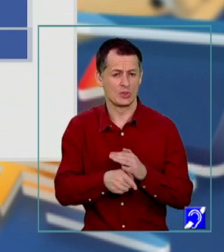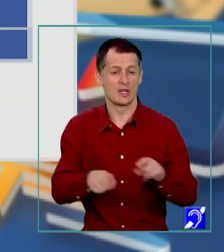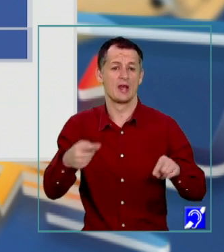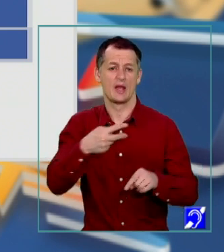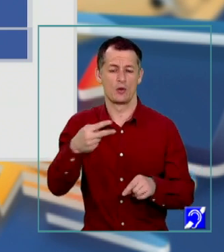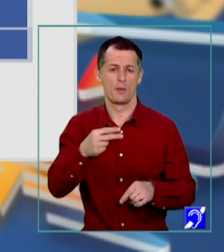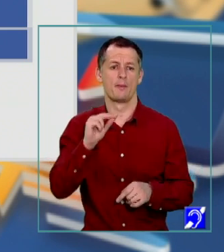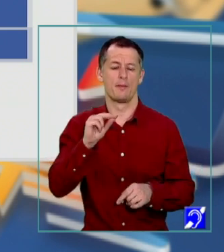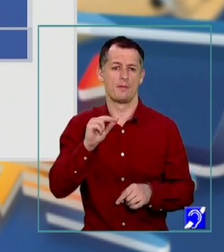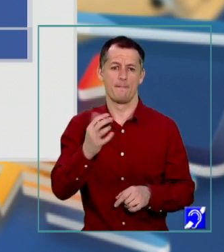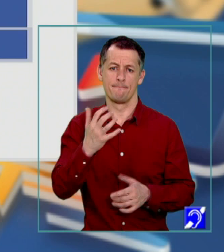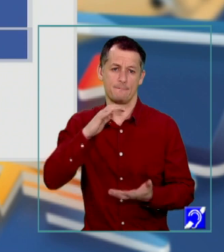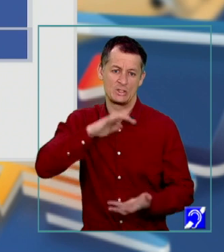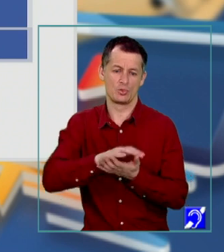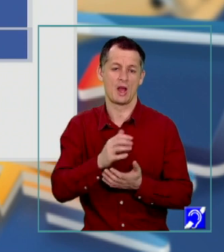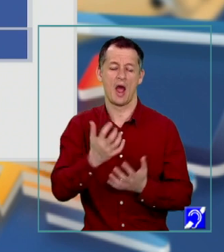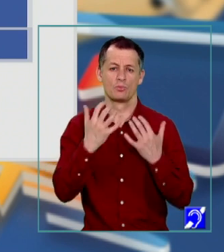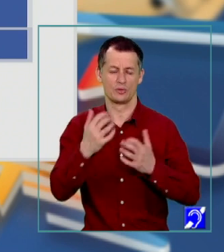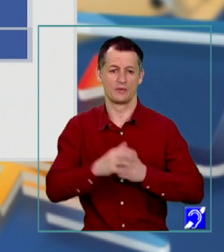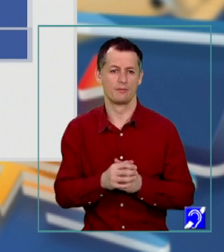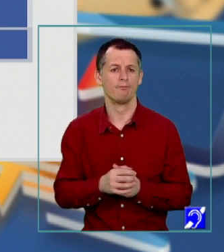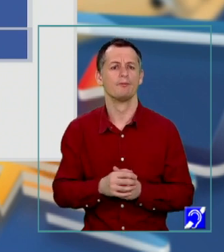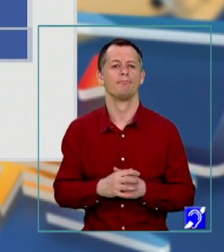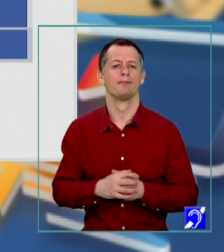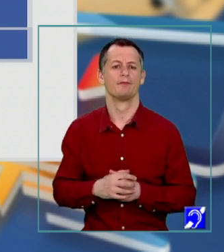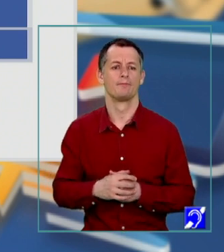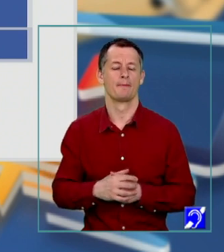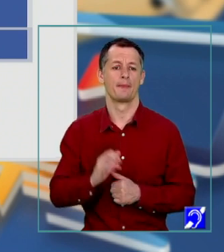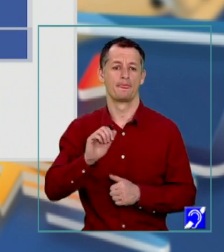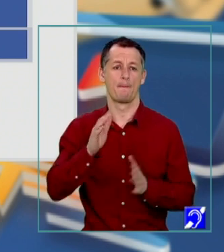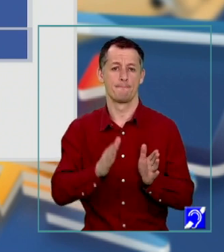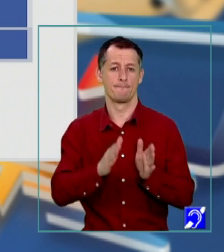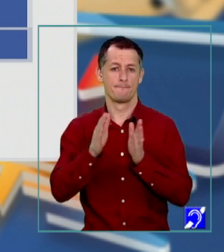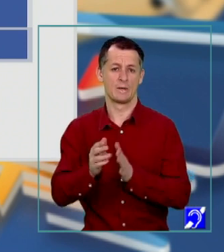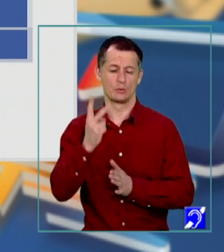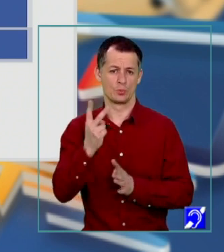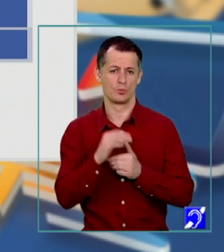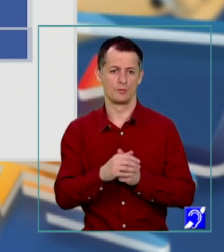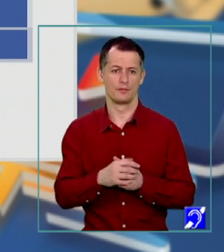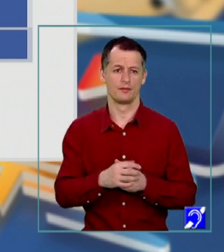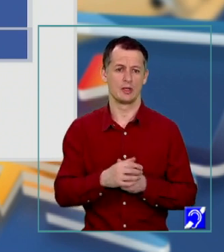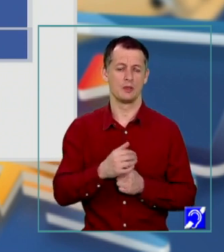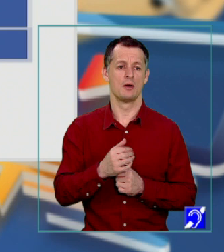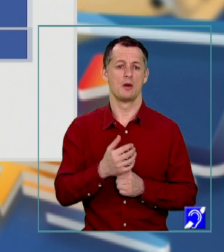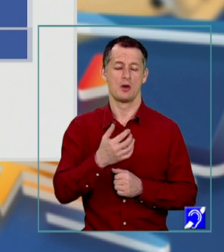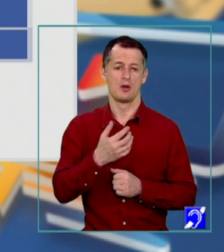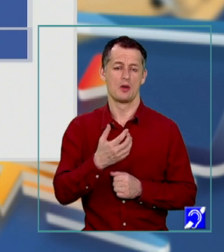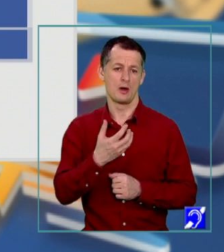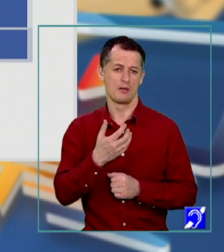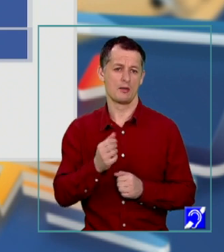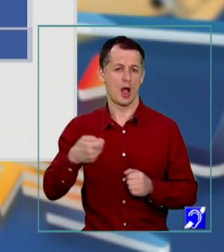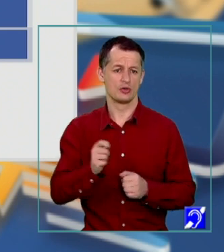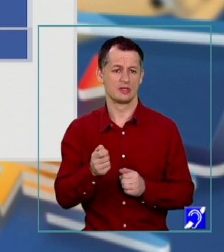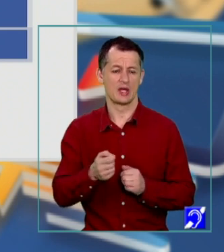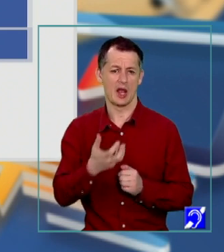atmosferică. Bun. Pasul 2. Pistonul este blocat și gazul este încălzit lent până în starea 2.